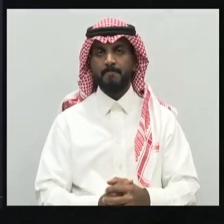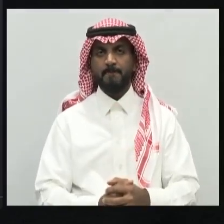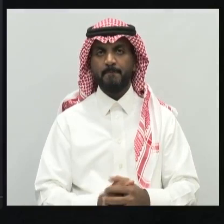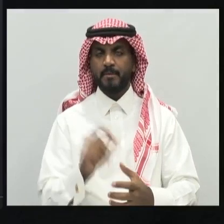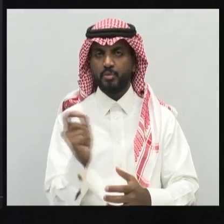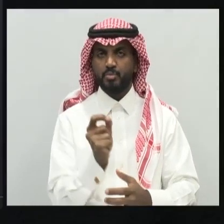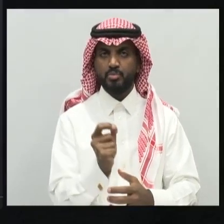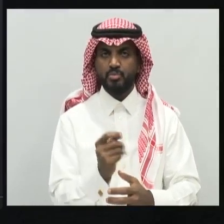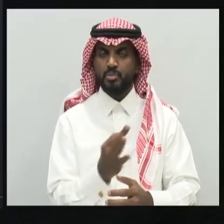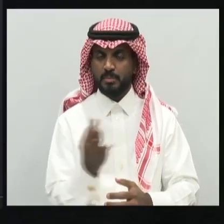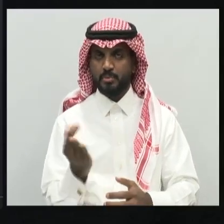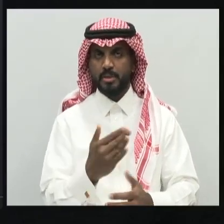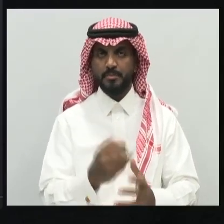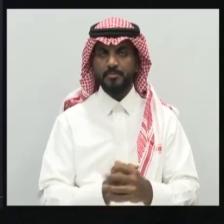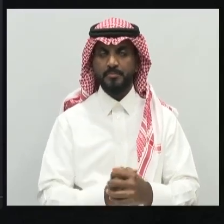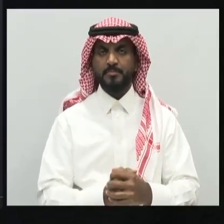اكتبوا اكملوا